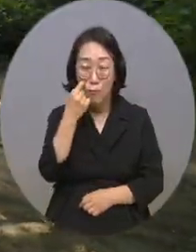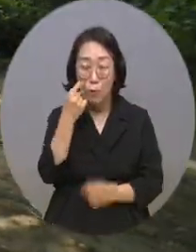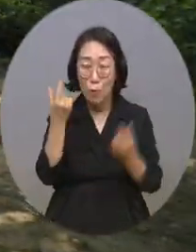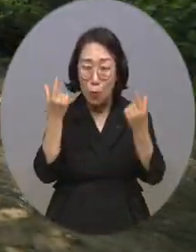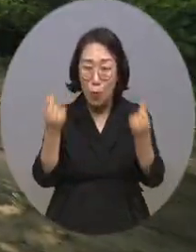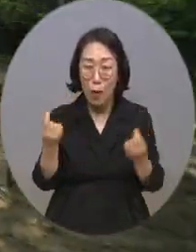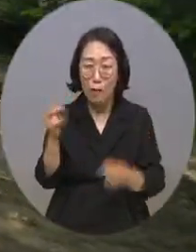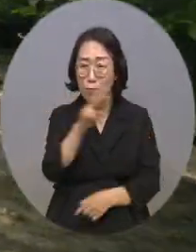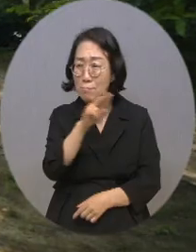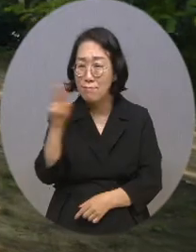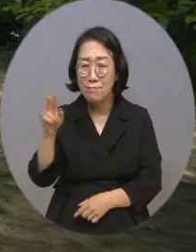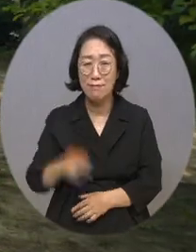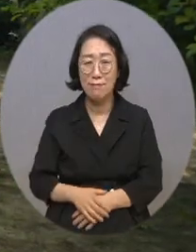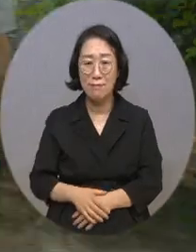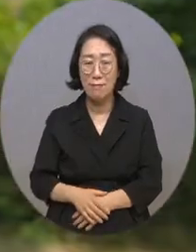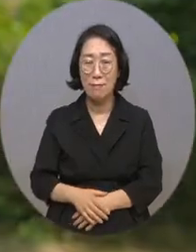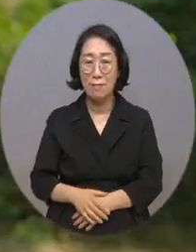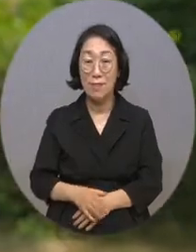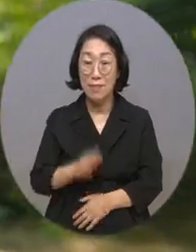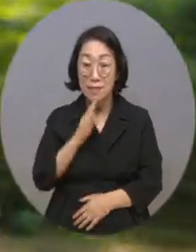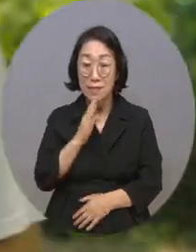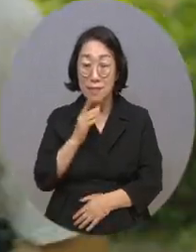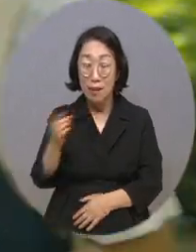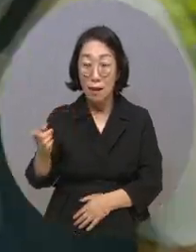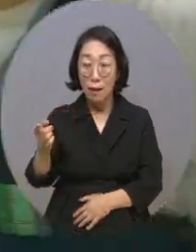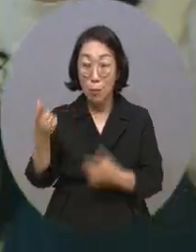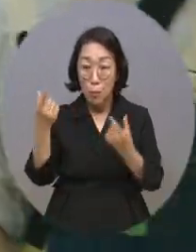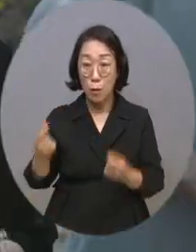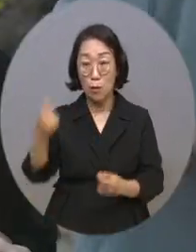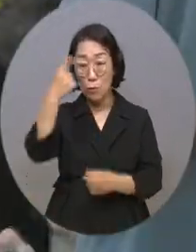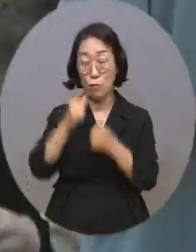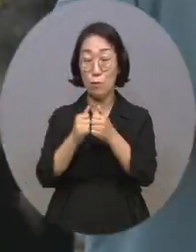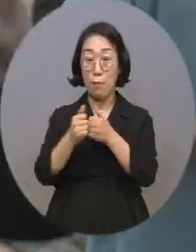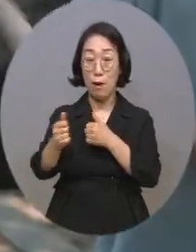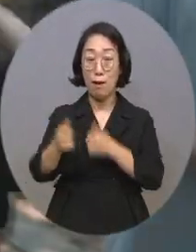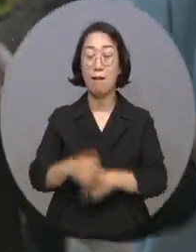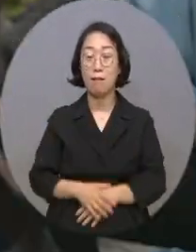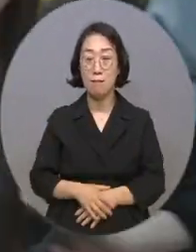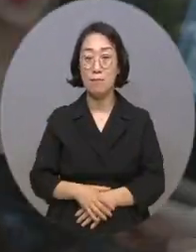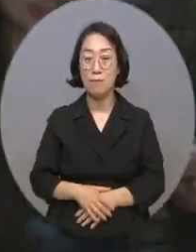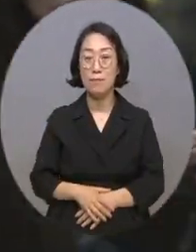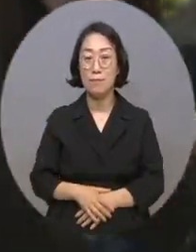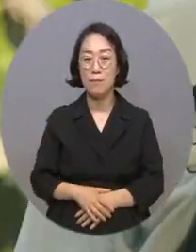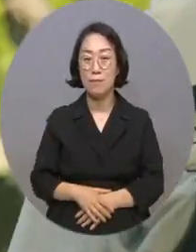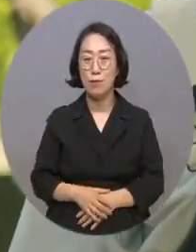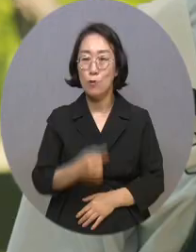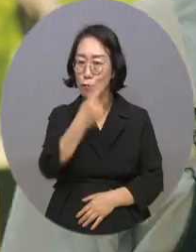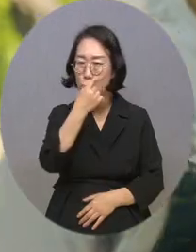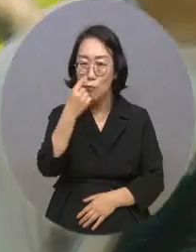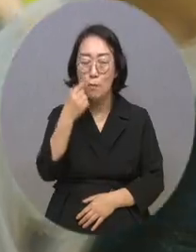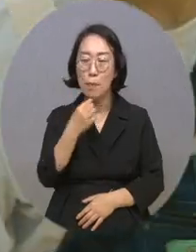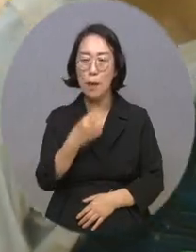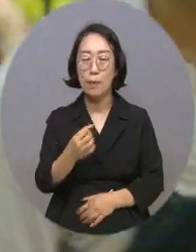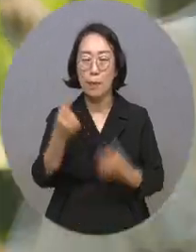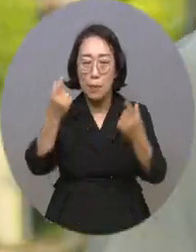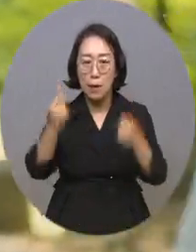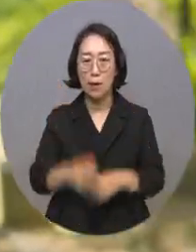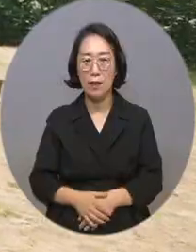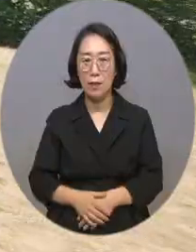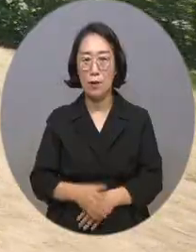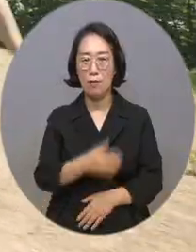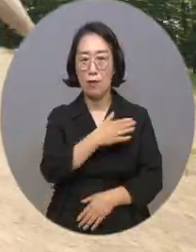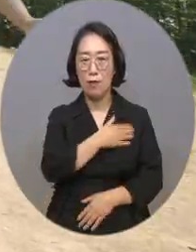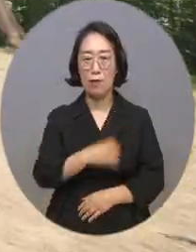이렇게 잘생 아니 다시 한번 물어볼게. 이렇게 잘 생겼어요, 제가? 네. 닮았다고 다 똑같이 생긴 건 아니고 이게 비슷한 거니까요. 눈이 똑같아, 눈이. 남의 오니까 이게 어깨가 펴지네요,